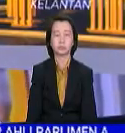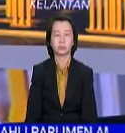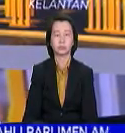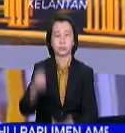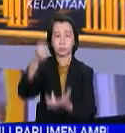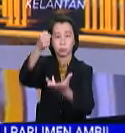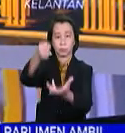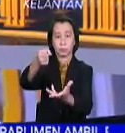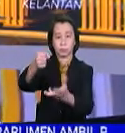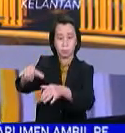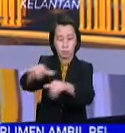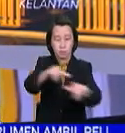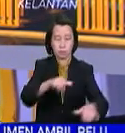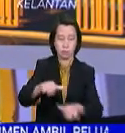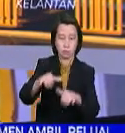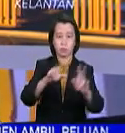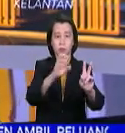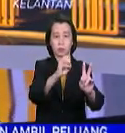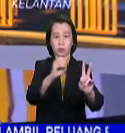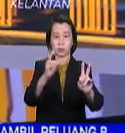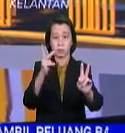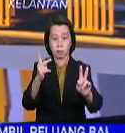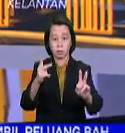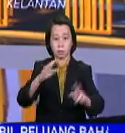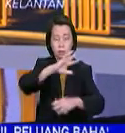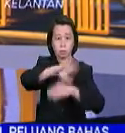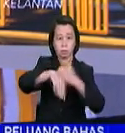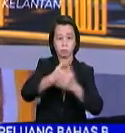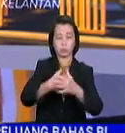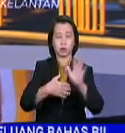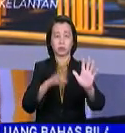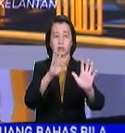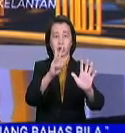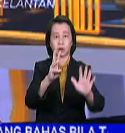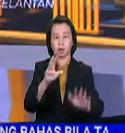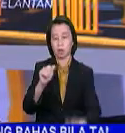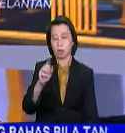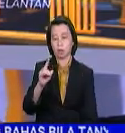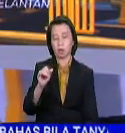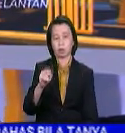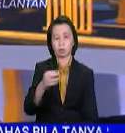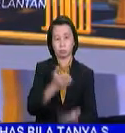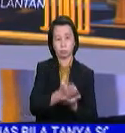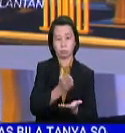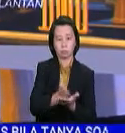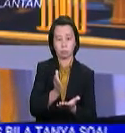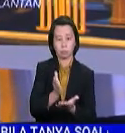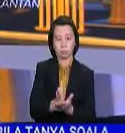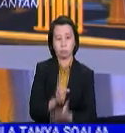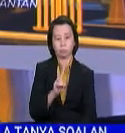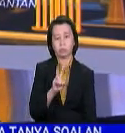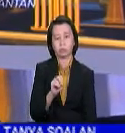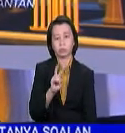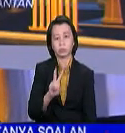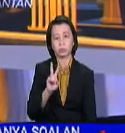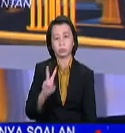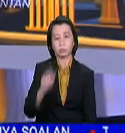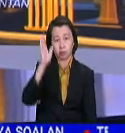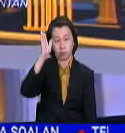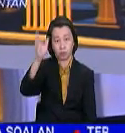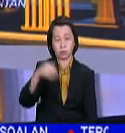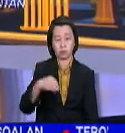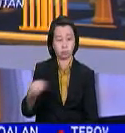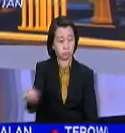Peruntukan sama rata RM200,000 kepada semua 56 adun menerusi Belanjawan Duhur 2022 bakal